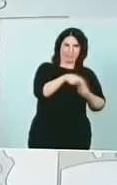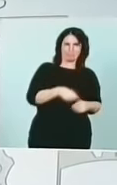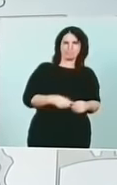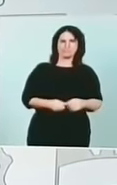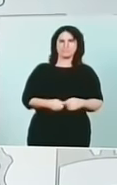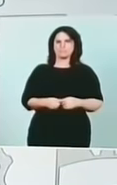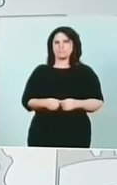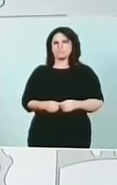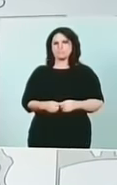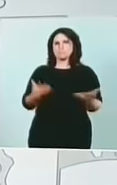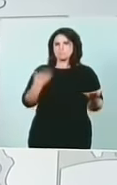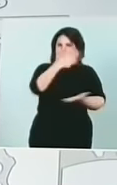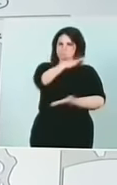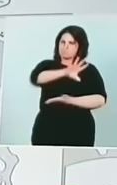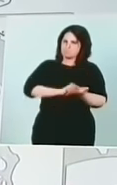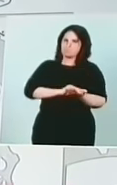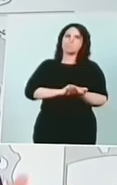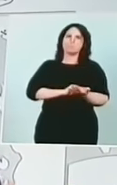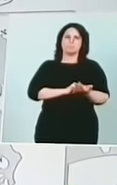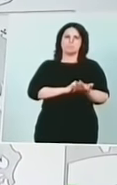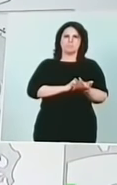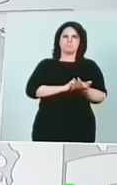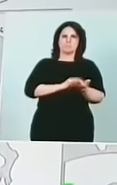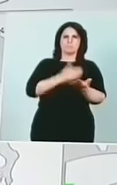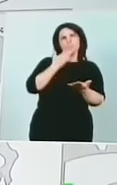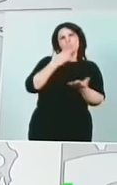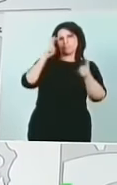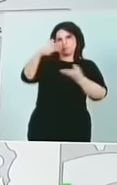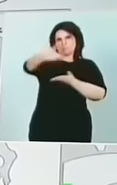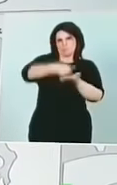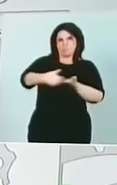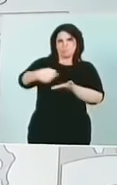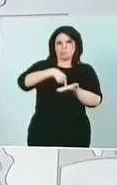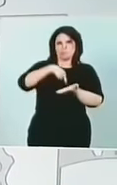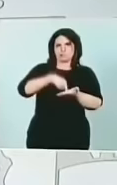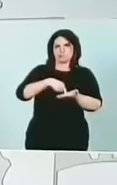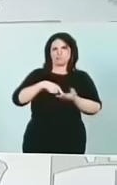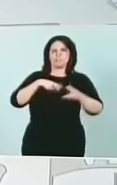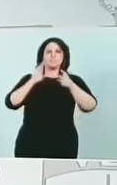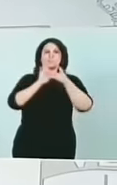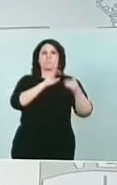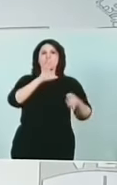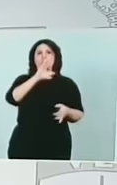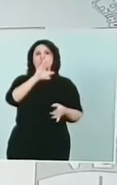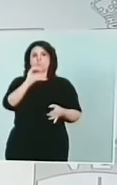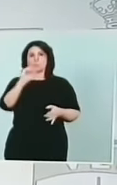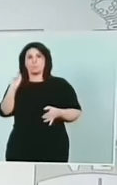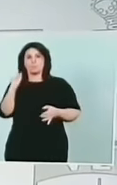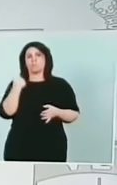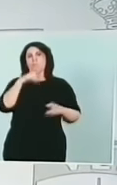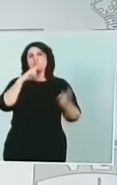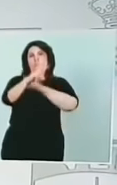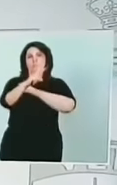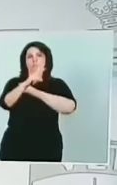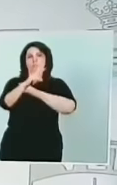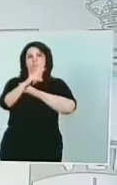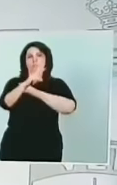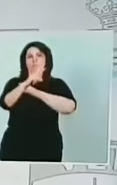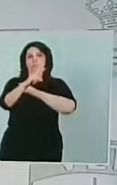tomo nota de ello, de esta reivindicación, y en relación con Alcoa creo que ha respondido a la colega de Galicia.